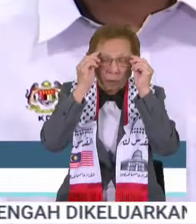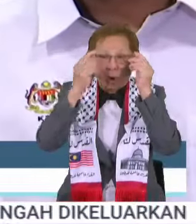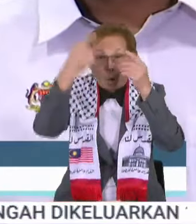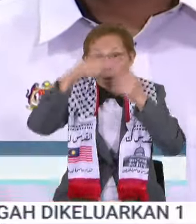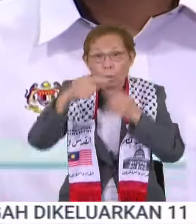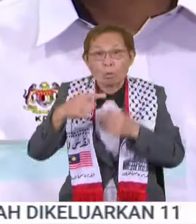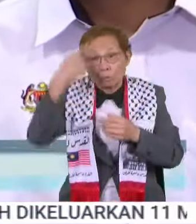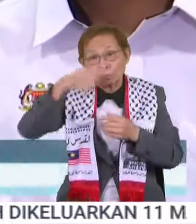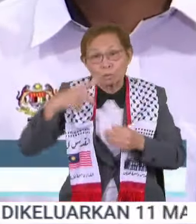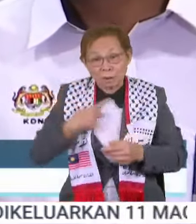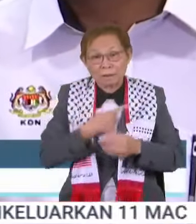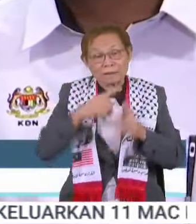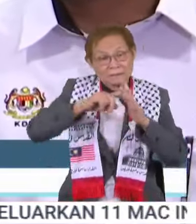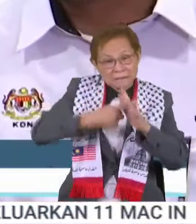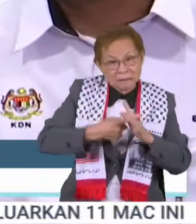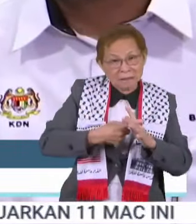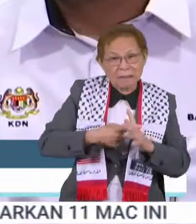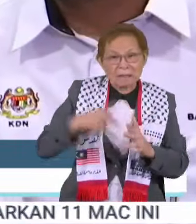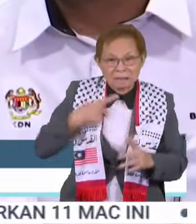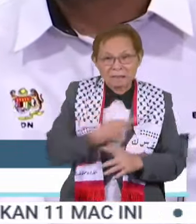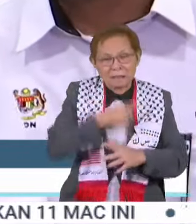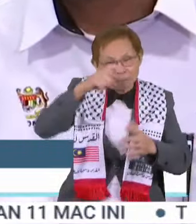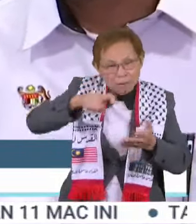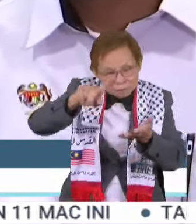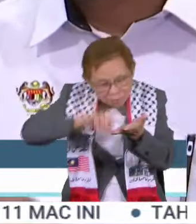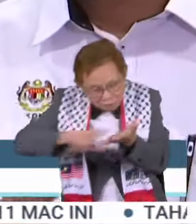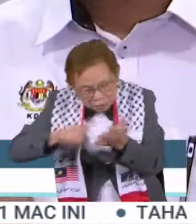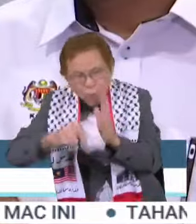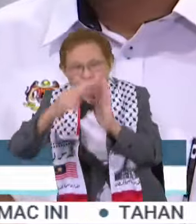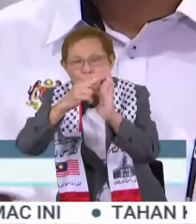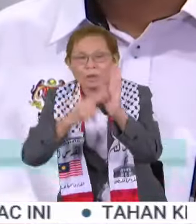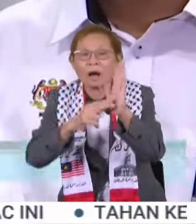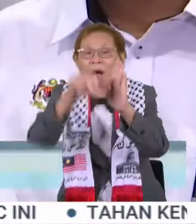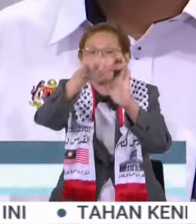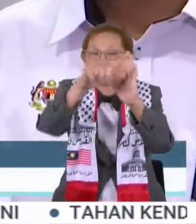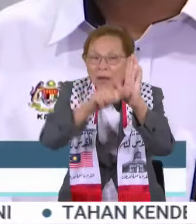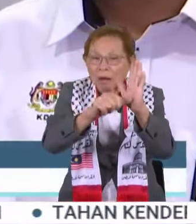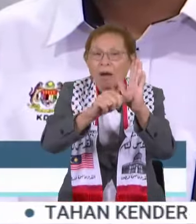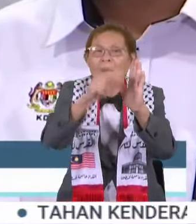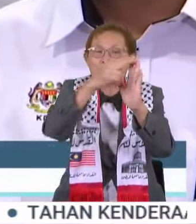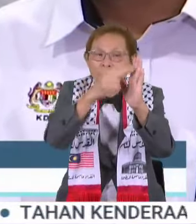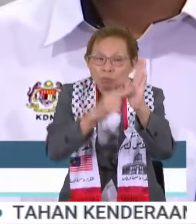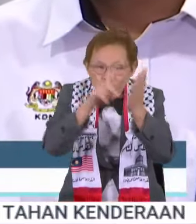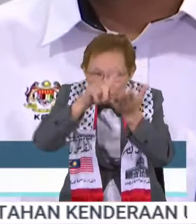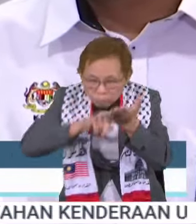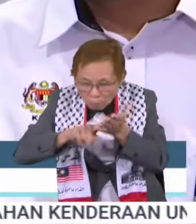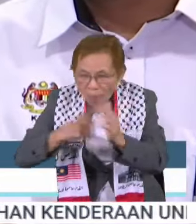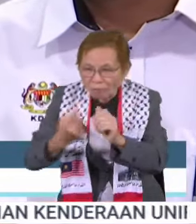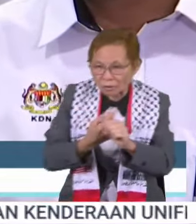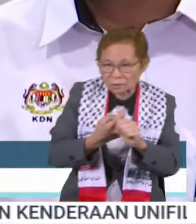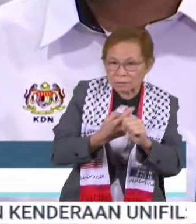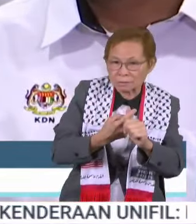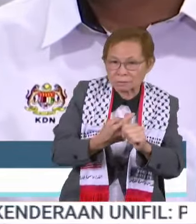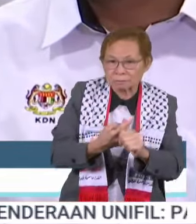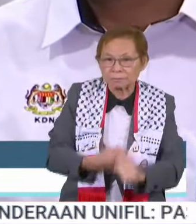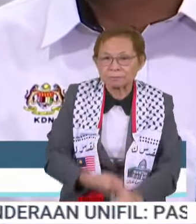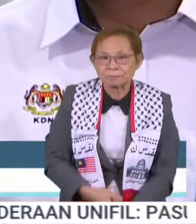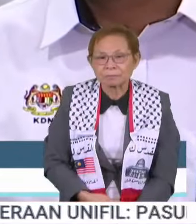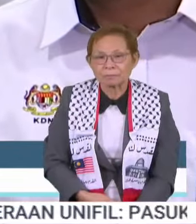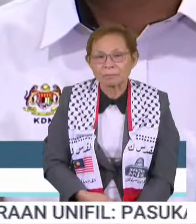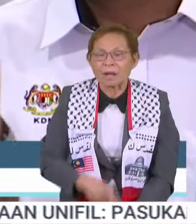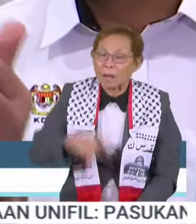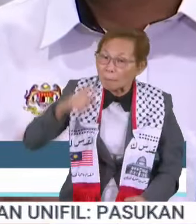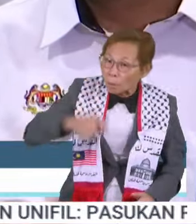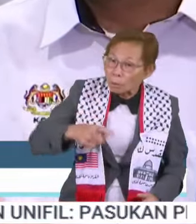Untuk kita melaksanakan, ada atau tidak keperluan kita semak undang-undang, akta, peraturan. Ya, apa atau apakah